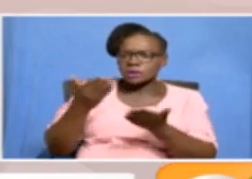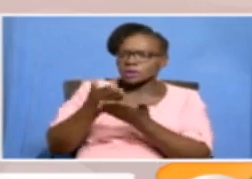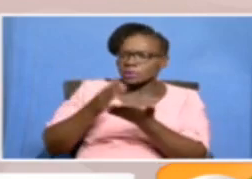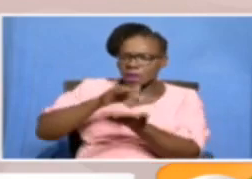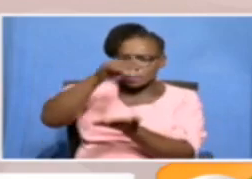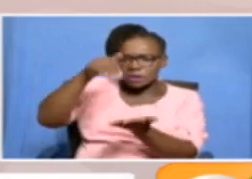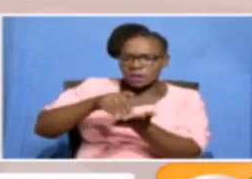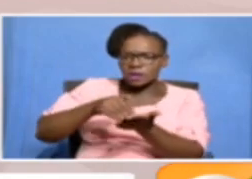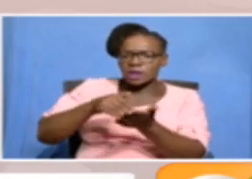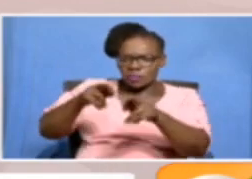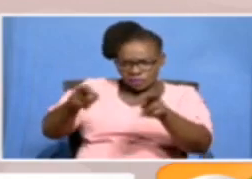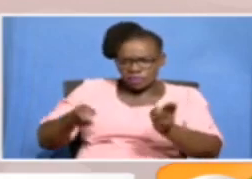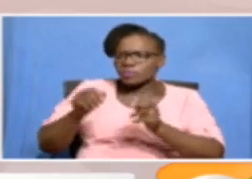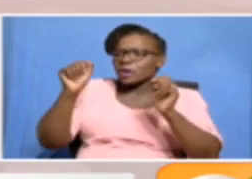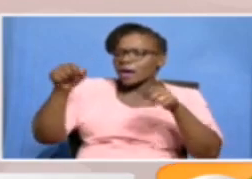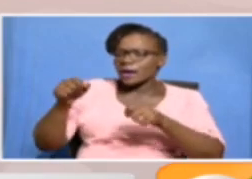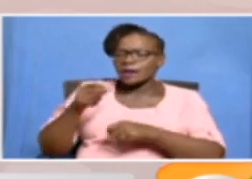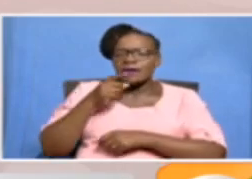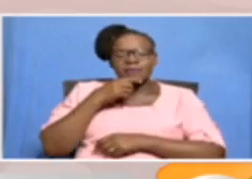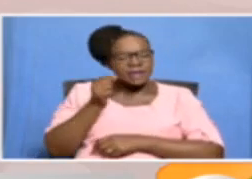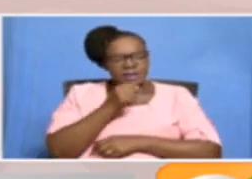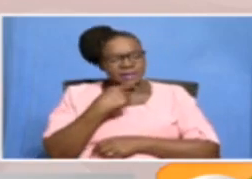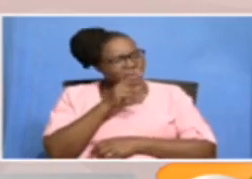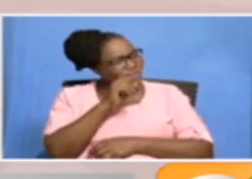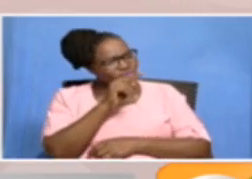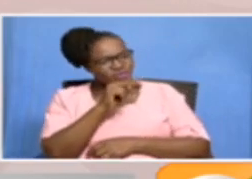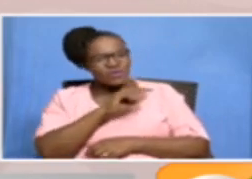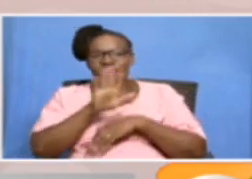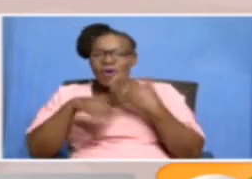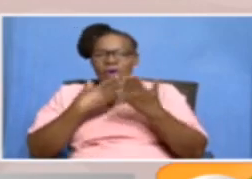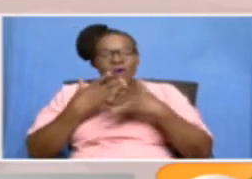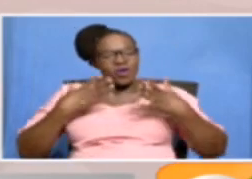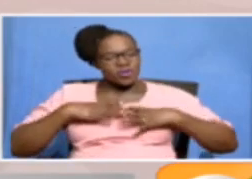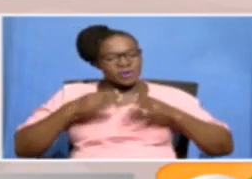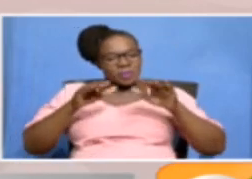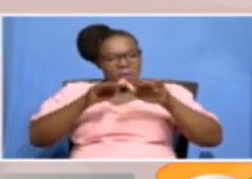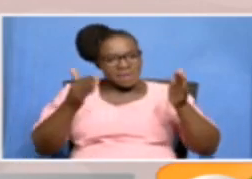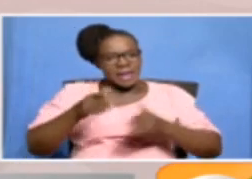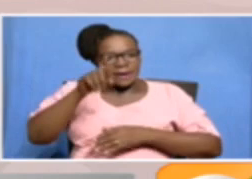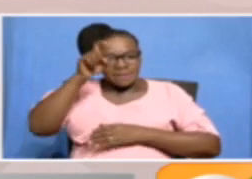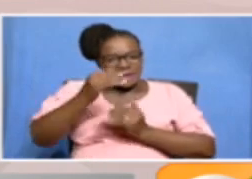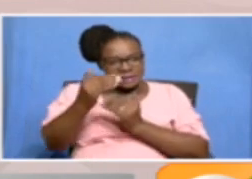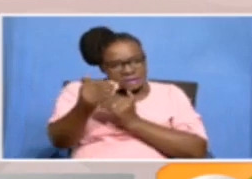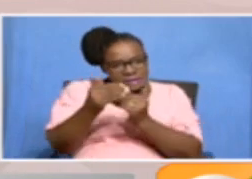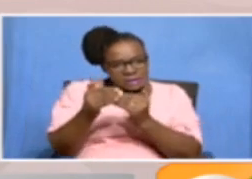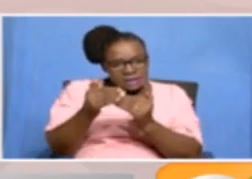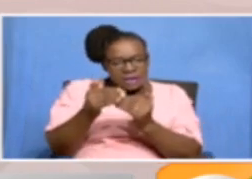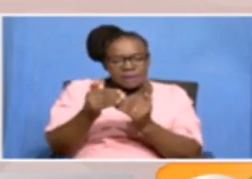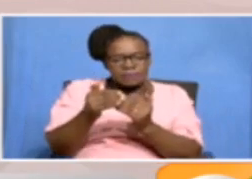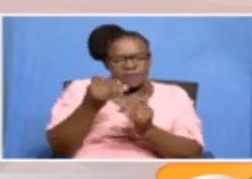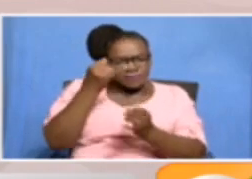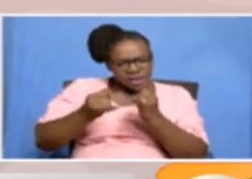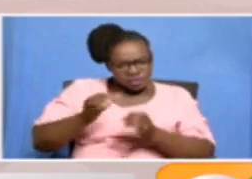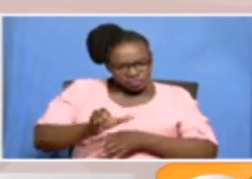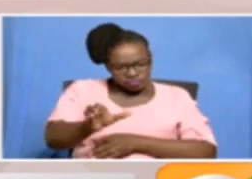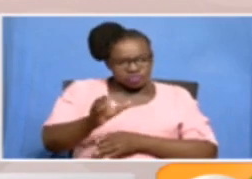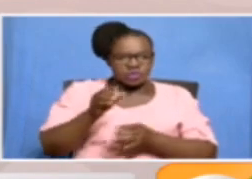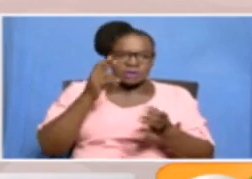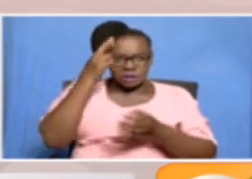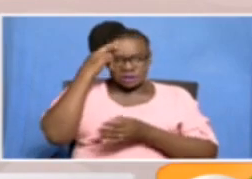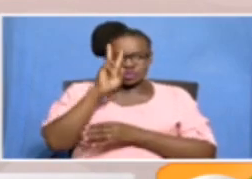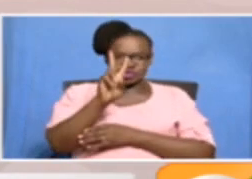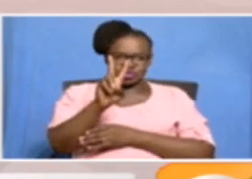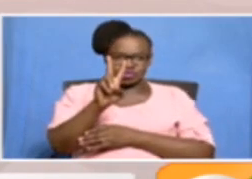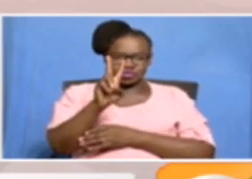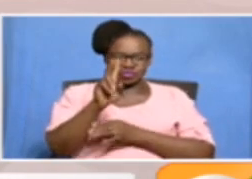chumbani. Babu akanambia hapana, watu huweka vitanda vyao karibu na ukuta kwa sababu mbili.